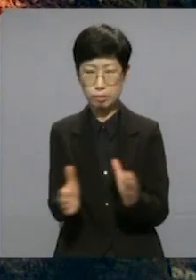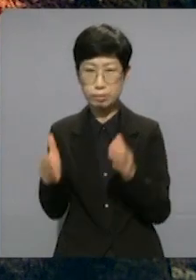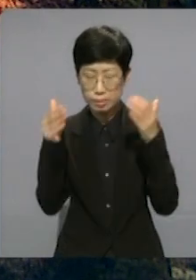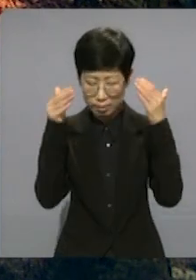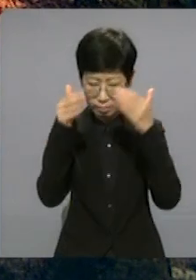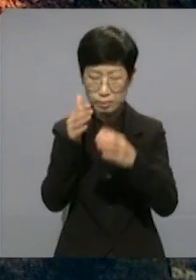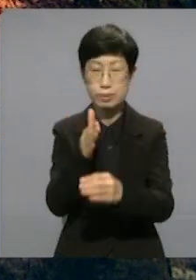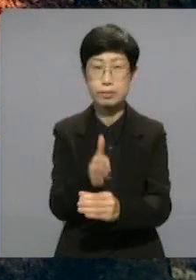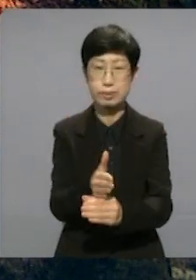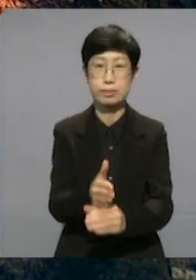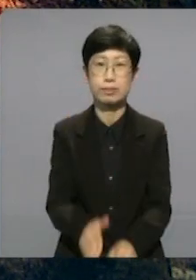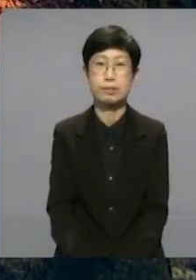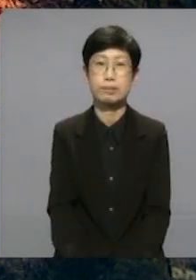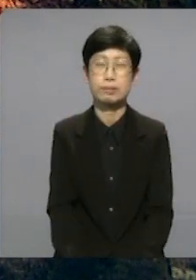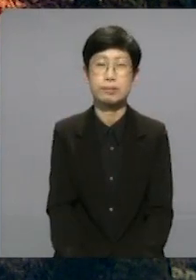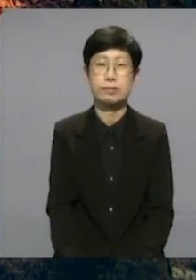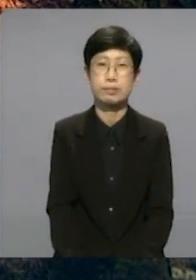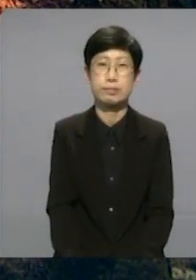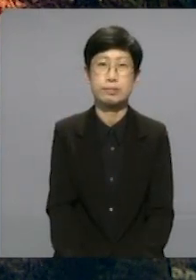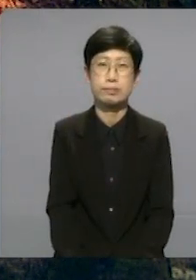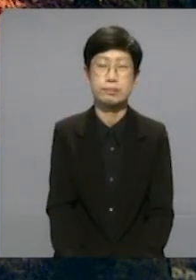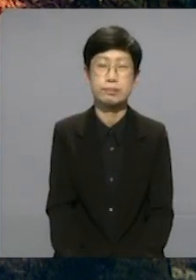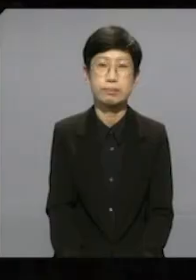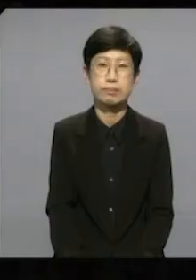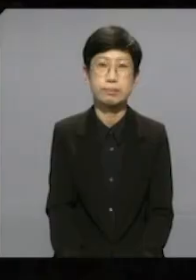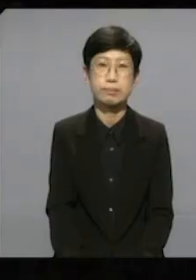기울이고 있습니다. 김준호 월드리포터입니다.